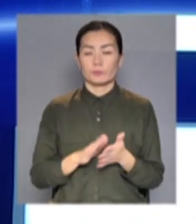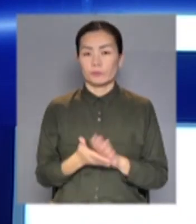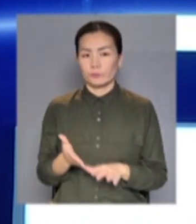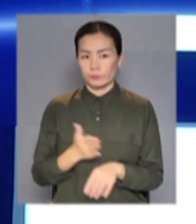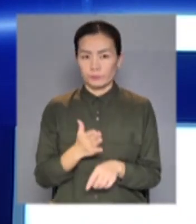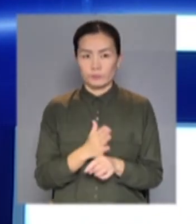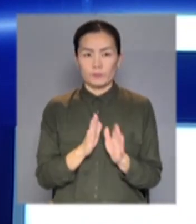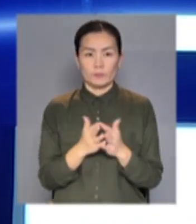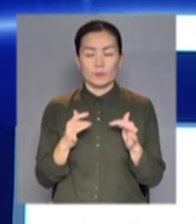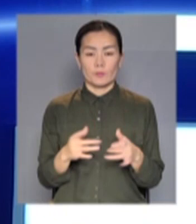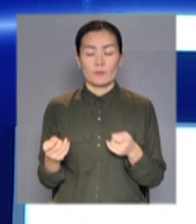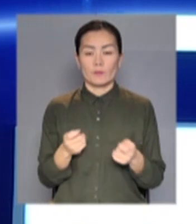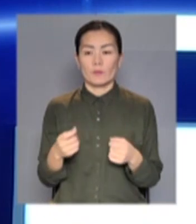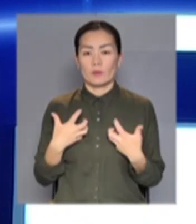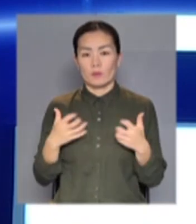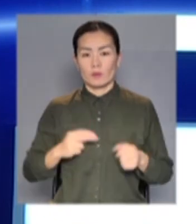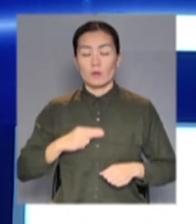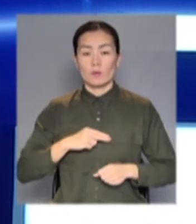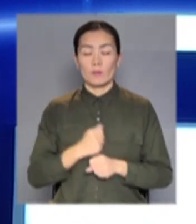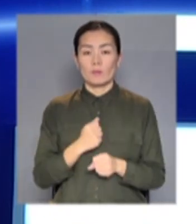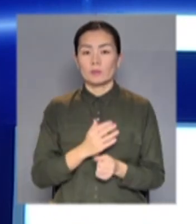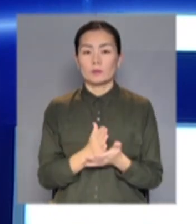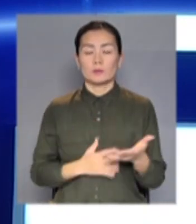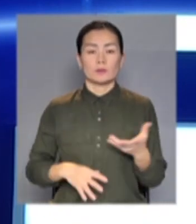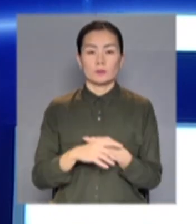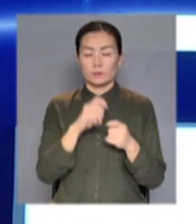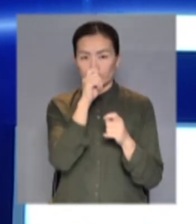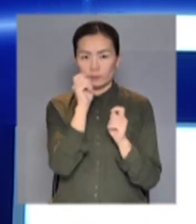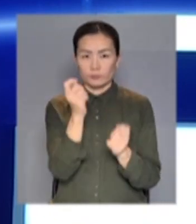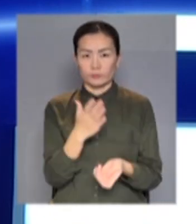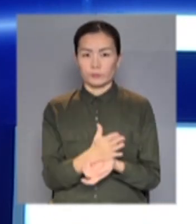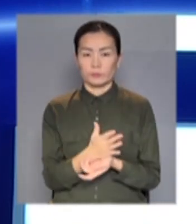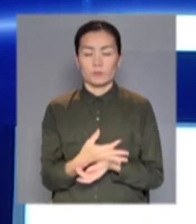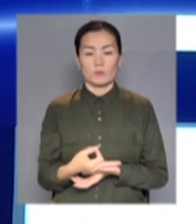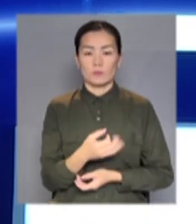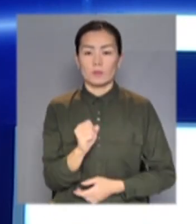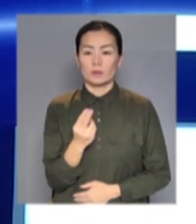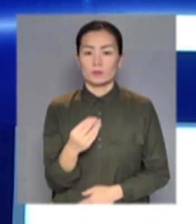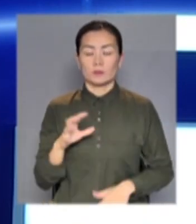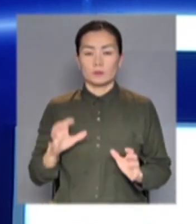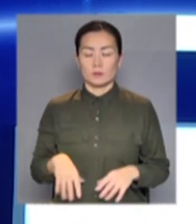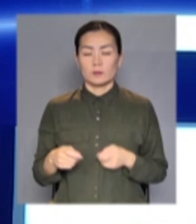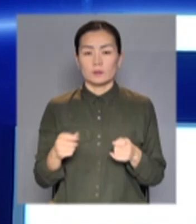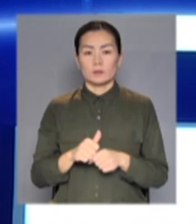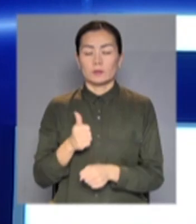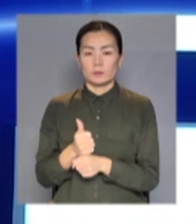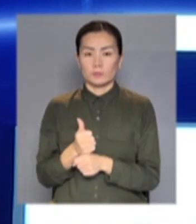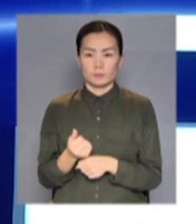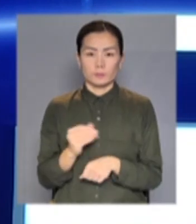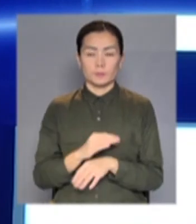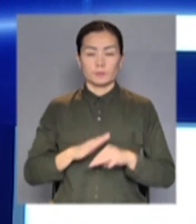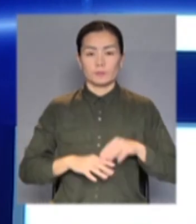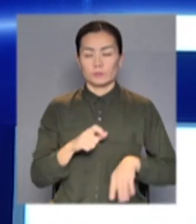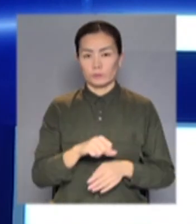өтті. Кітапхана ісін жүргізуде аянбай еңбек еткен қызметкерлер марапатталды. Жиынға облыс әкімінің орынбасары, басқарма басшылары мен